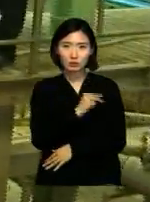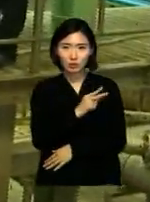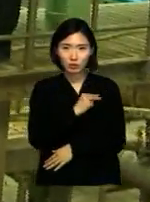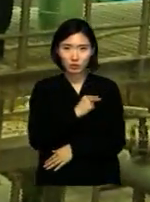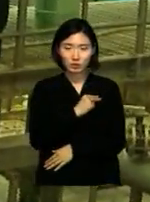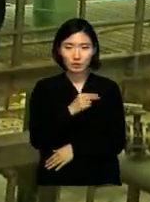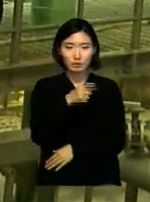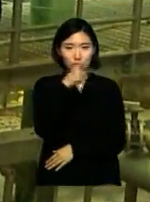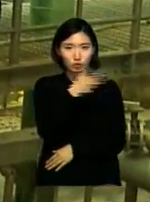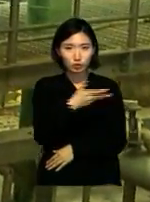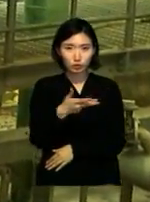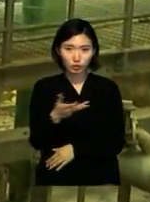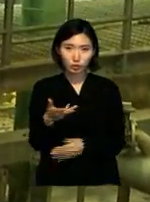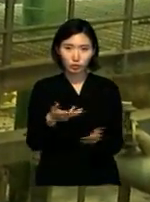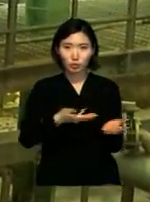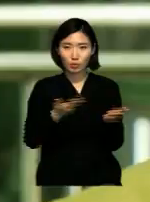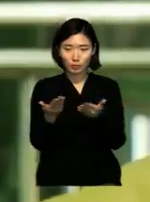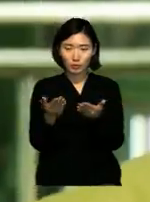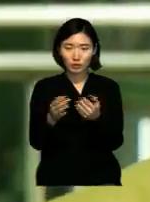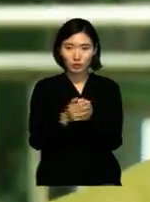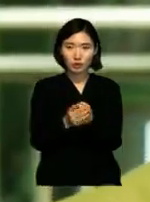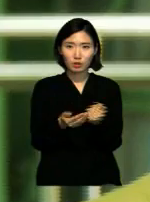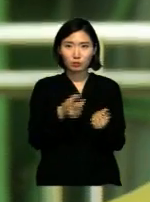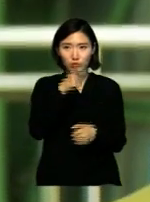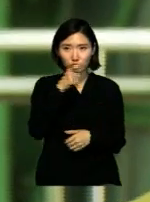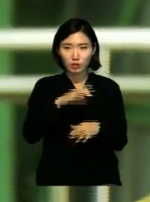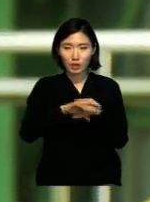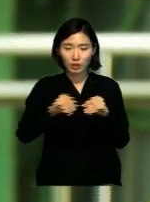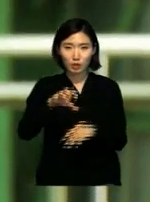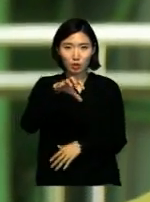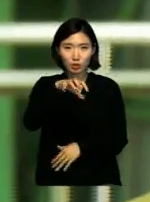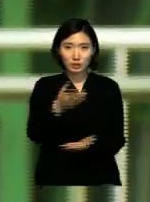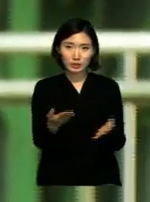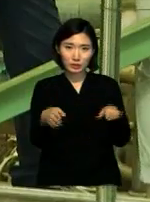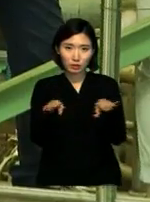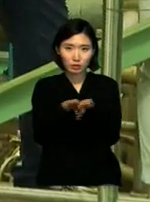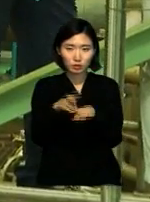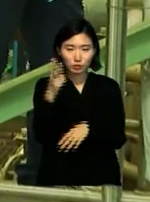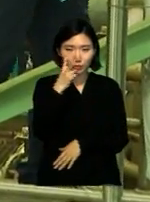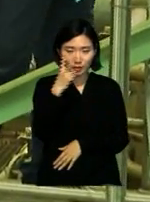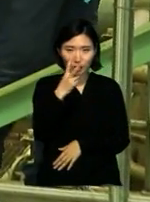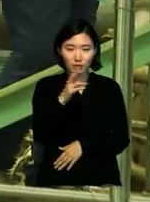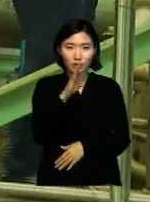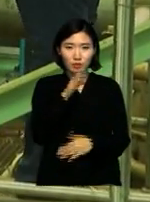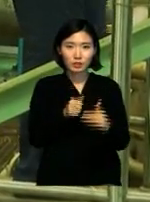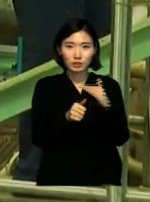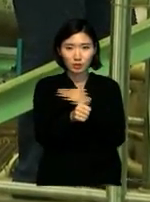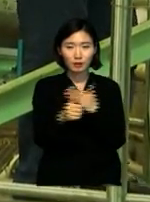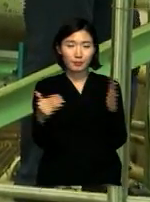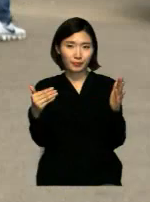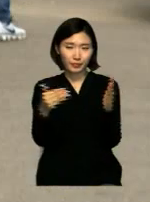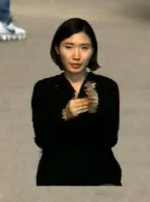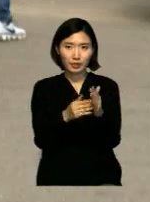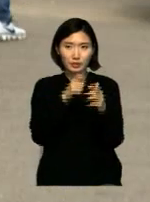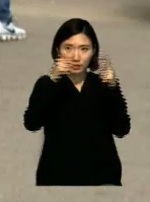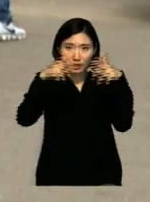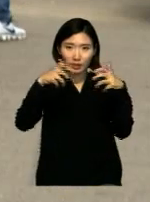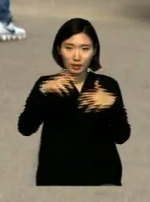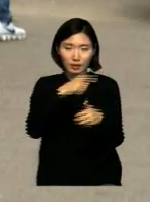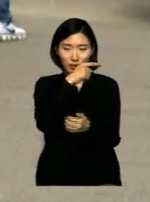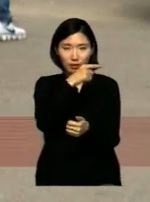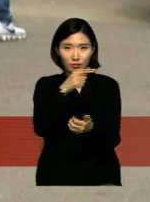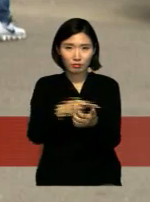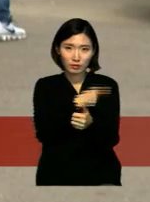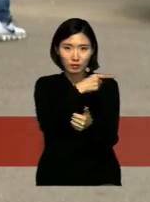물을 공급하는 하수 처리 시설을 둘러보며 현장 점검을 마무리했습니다. 시의원들은 재난 대비 우수 처리